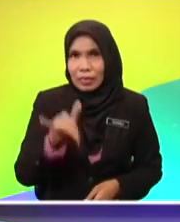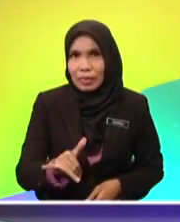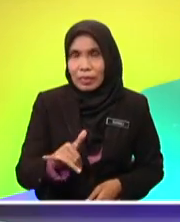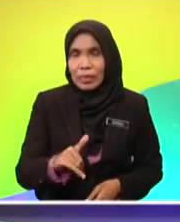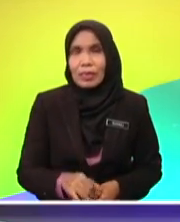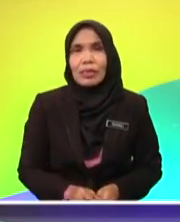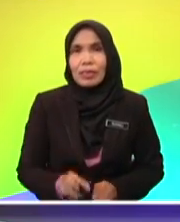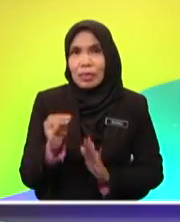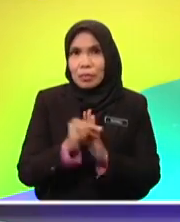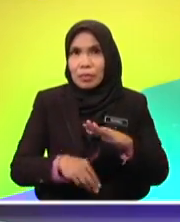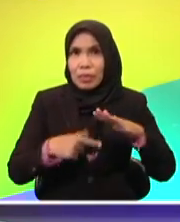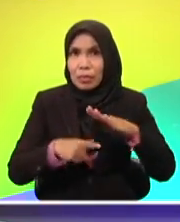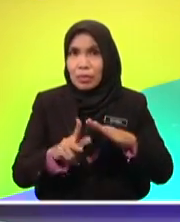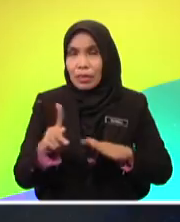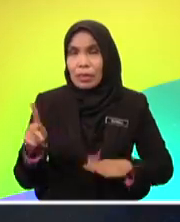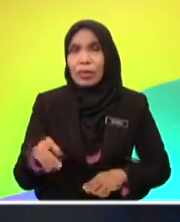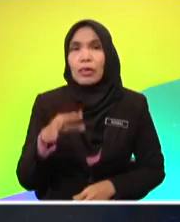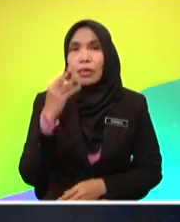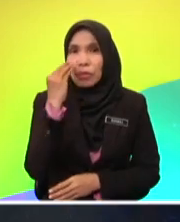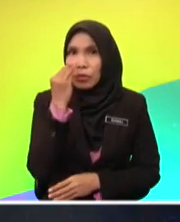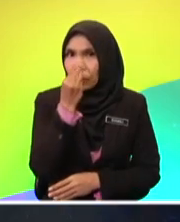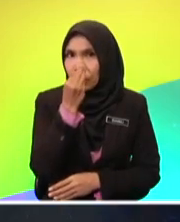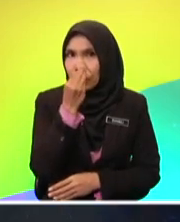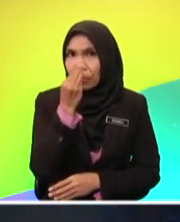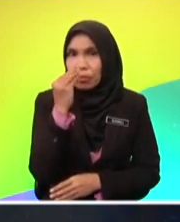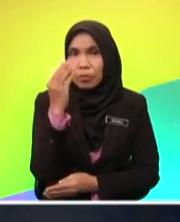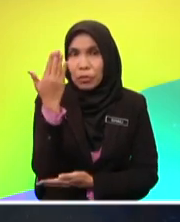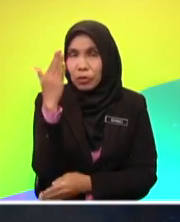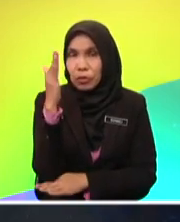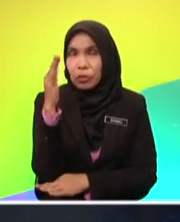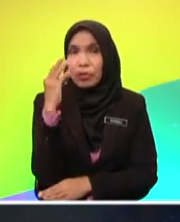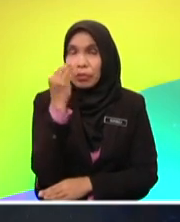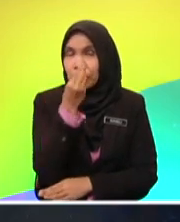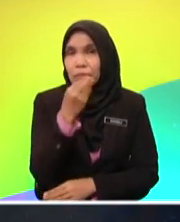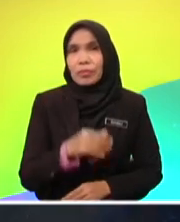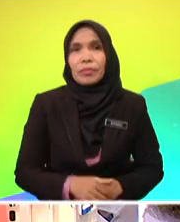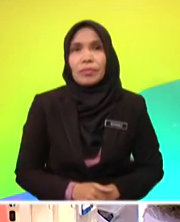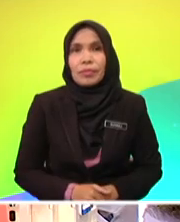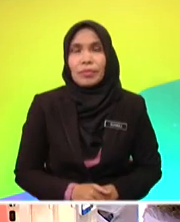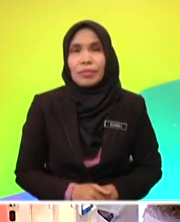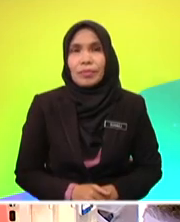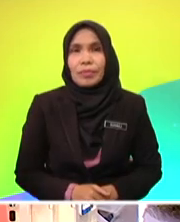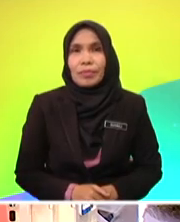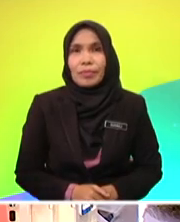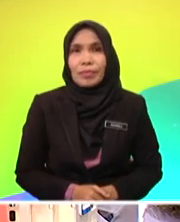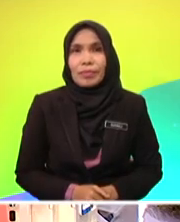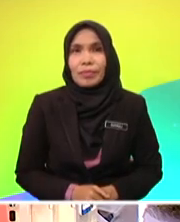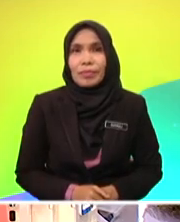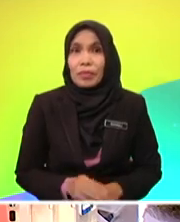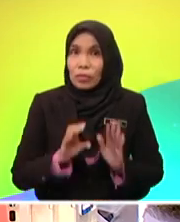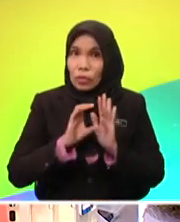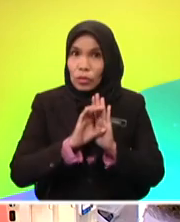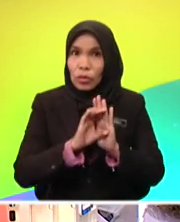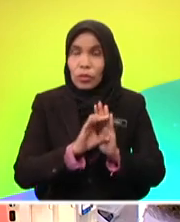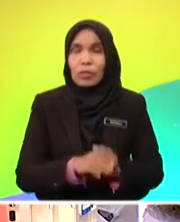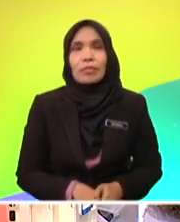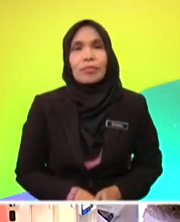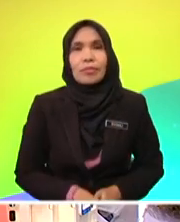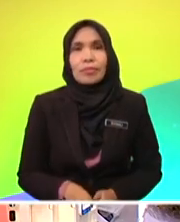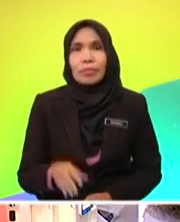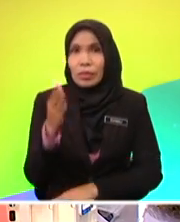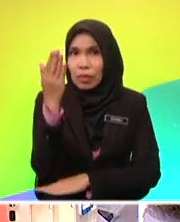saja? Okey. Selain itu, tumbuhan yang berbunga, dia akan macam pokok buah kan. Sebelum